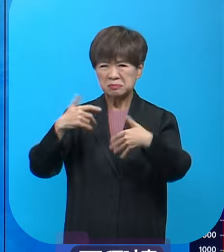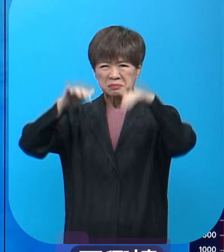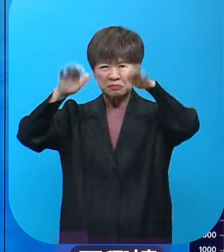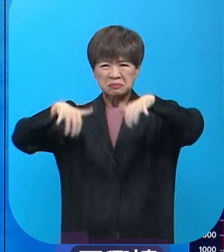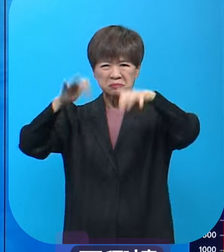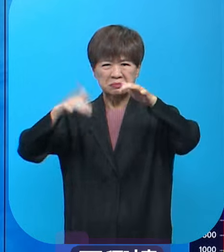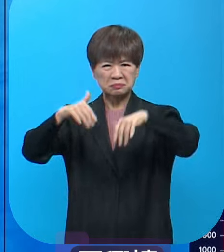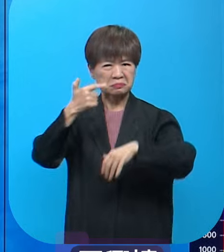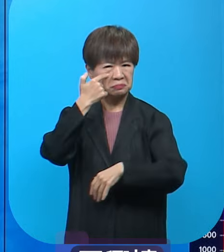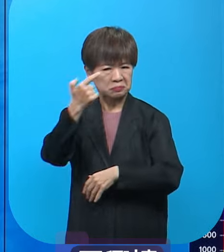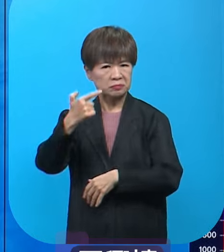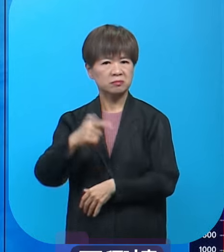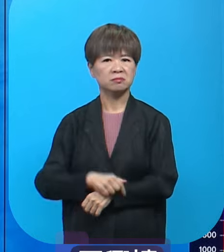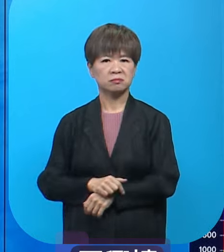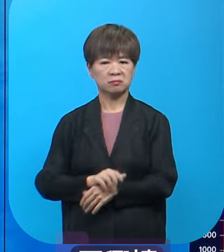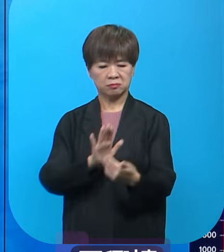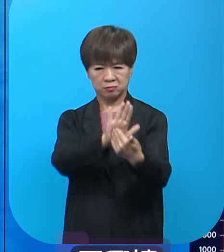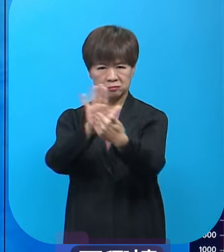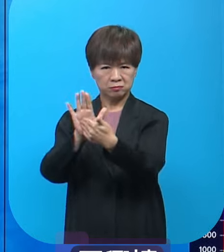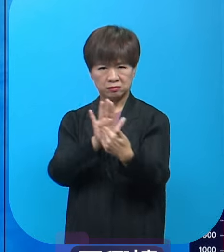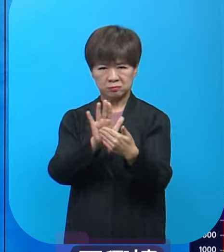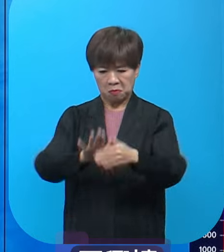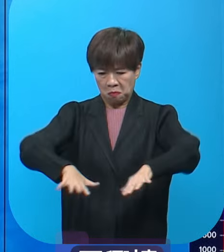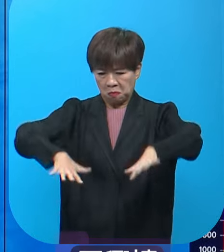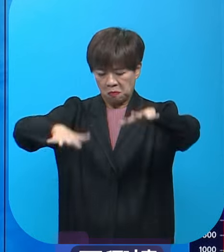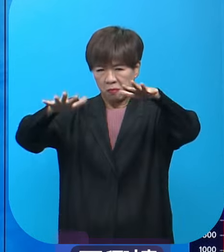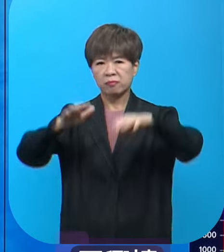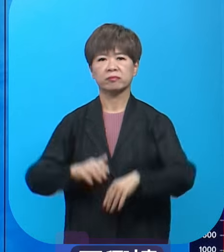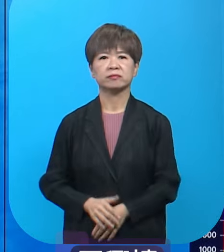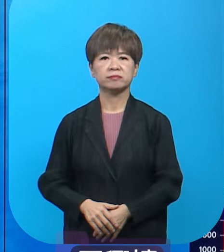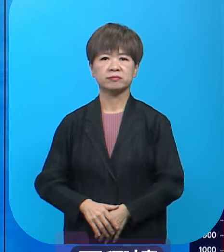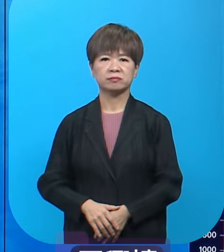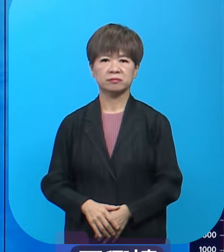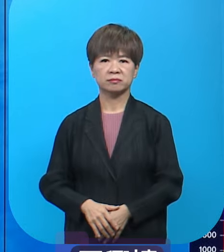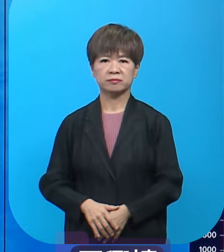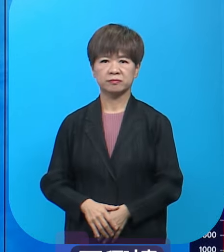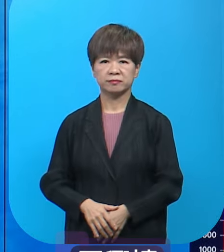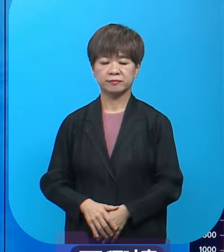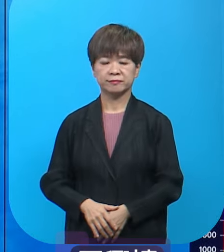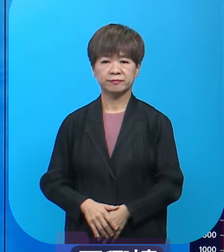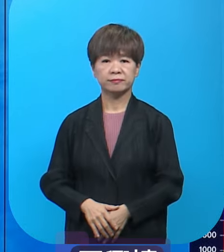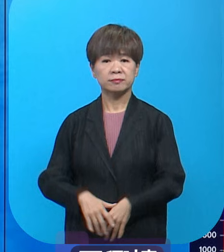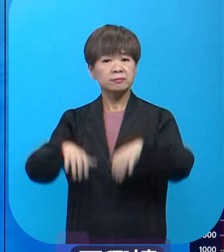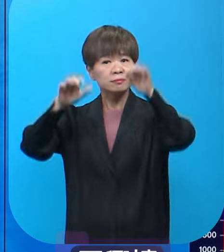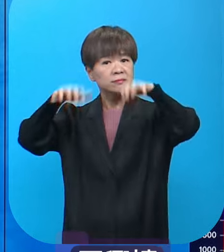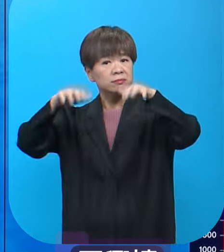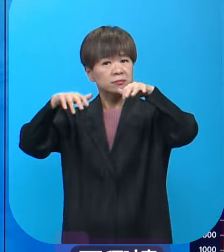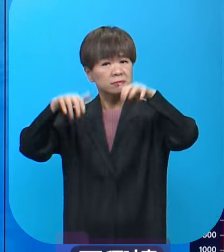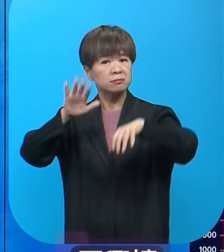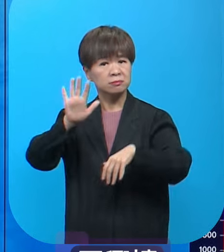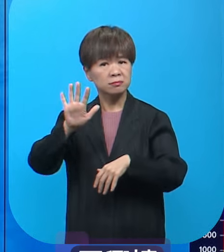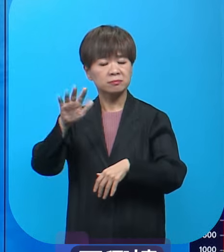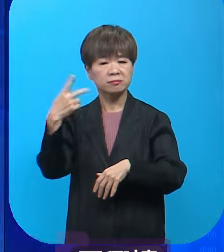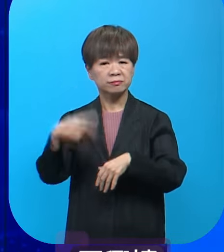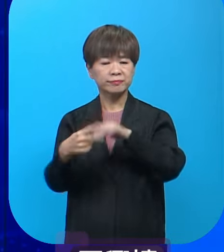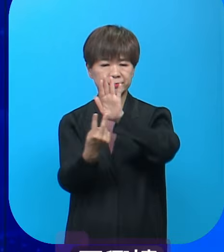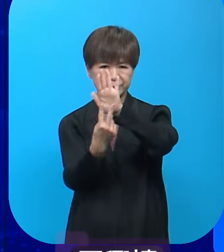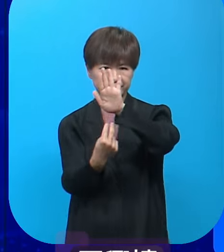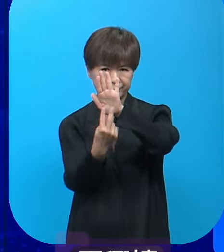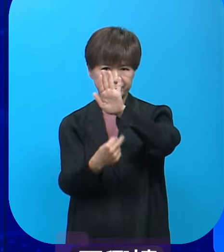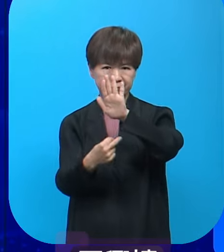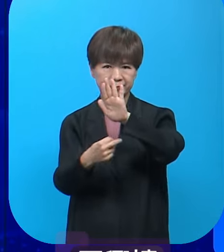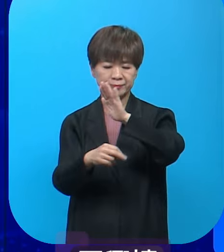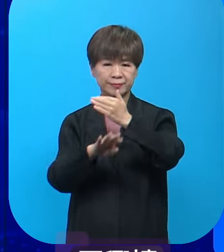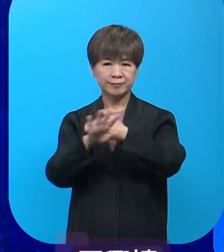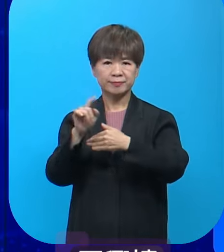的明显的，一定要做好防汛的一些准备。而除了降雨之外，我们从另